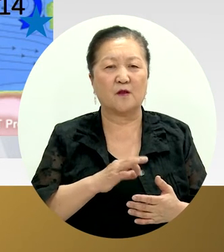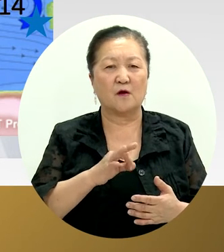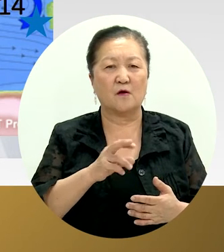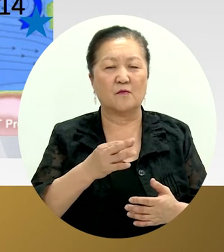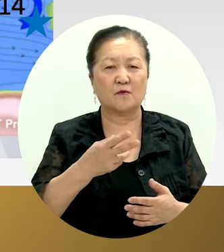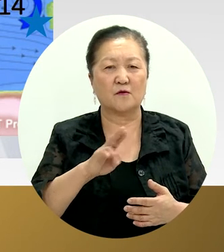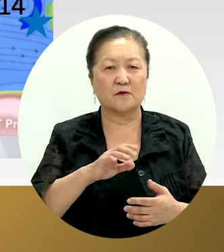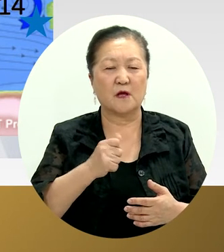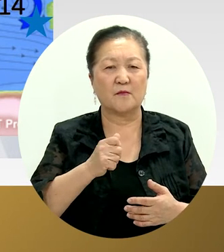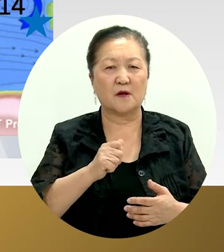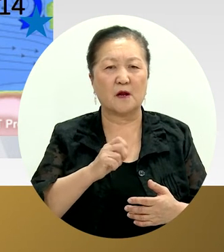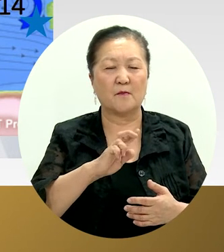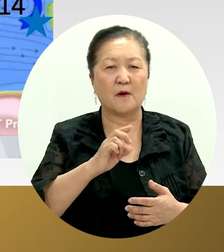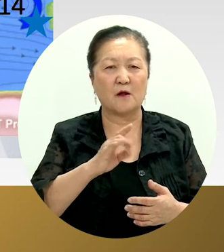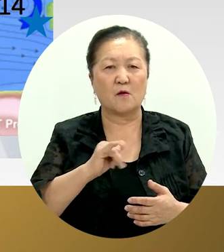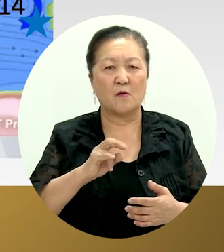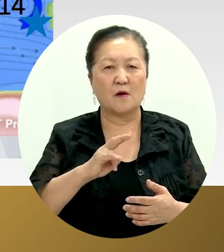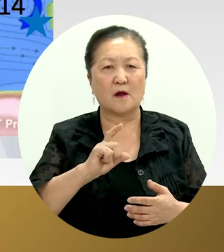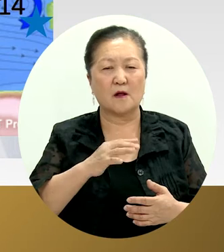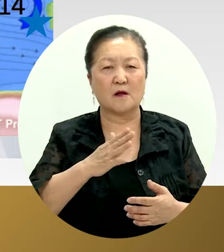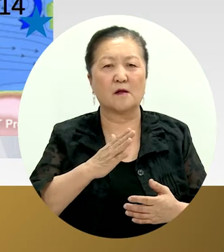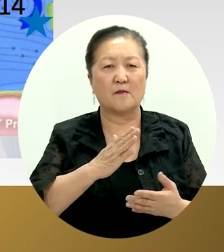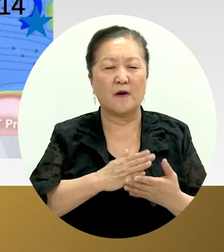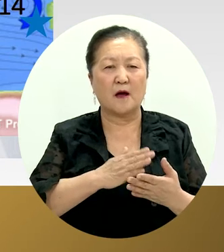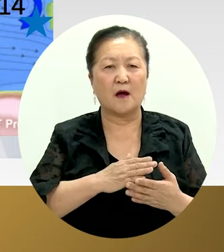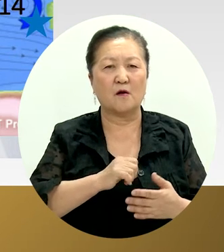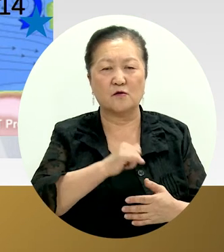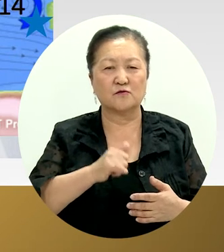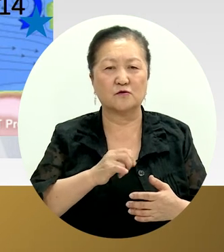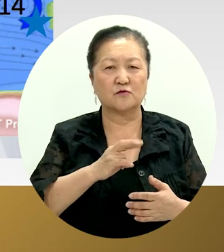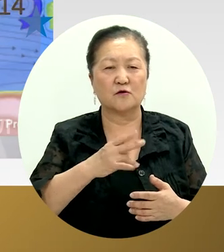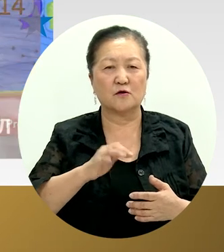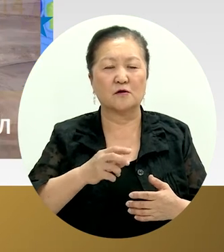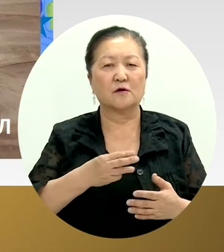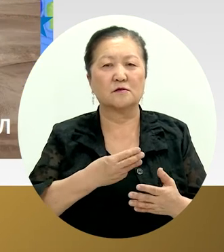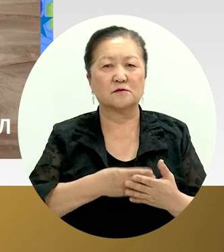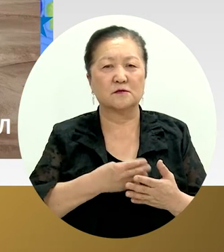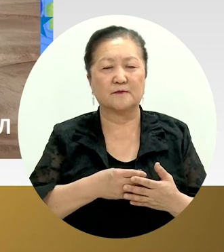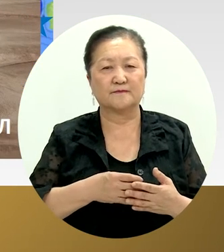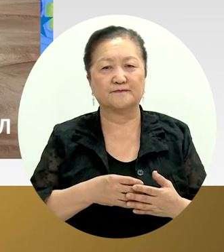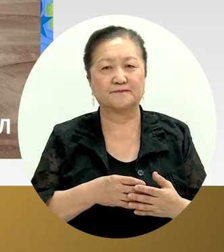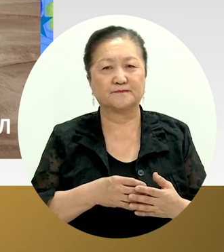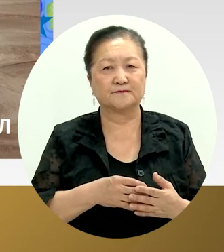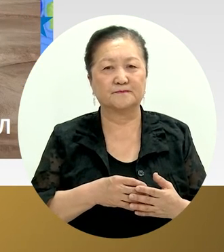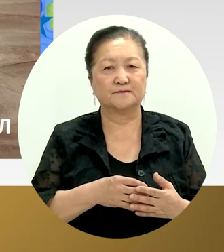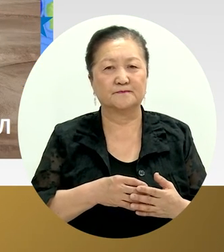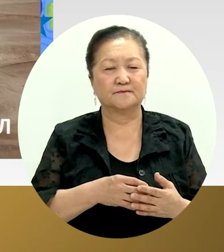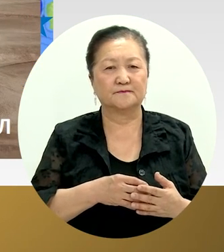энэ Өмнөд Америкийн баруун өргийн дагуу нутгуудад нөлөөлж ин тээ уур амьсгалд нь. За энэний жишээ болгох зургийг харъя.